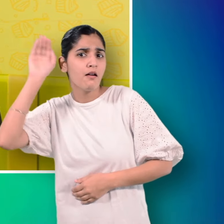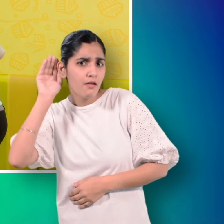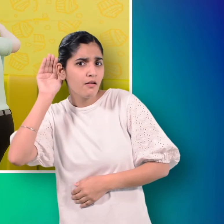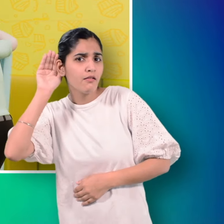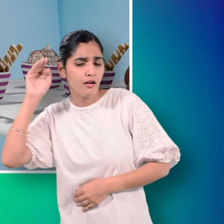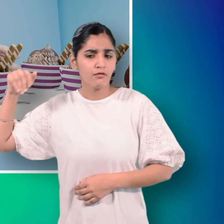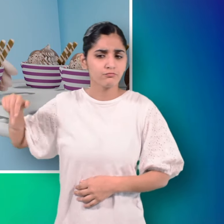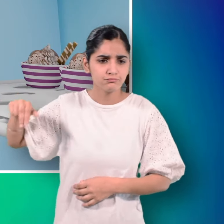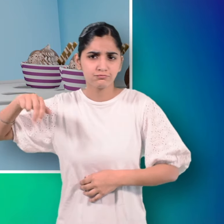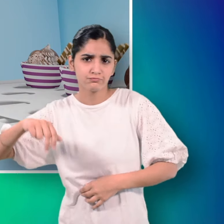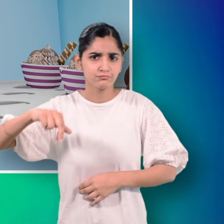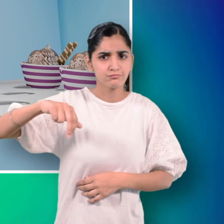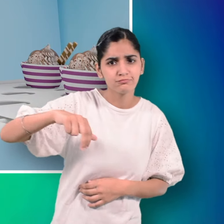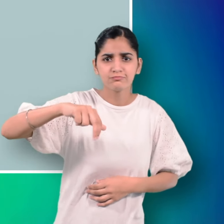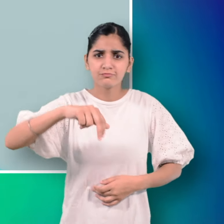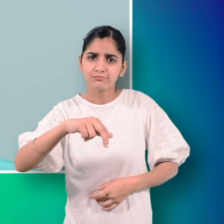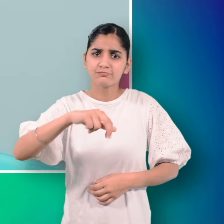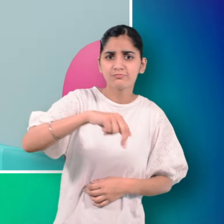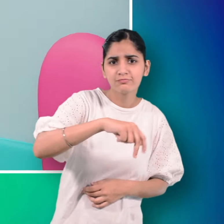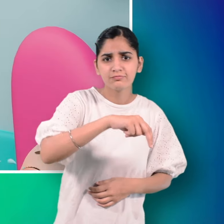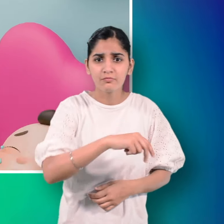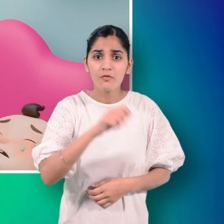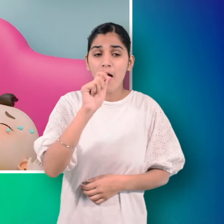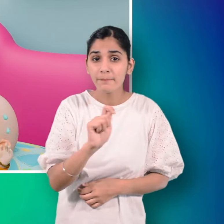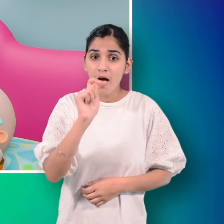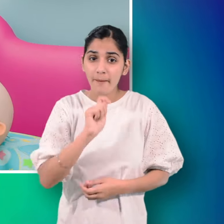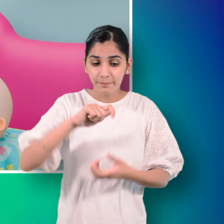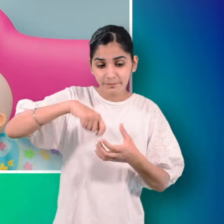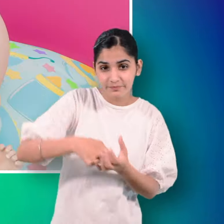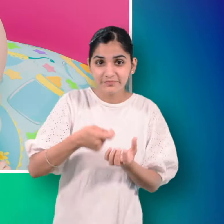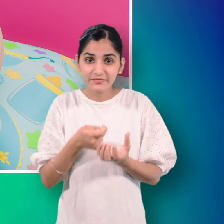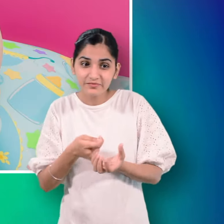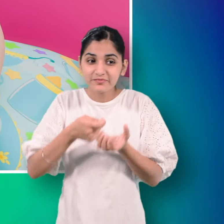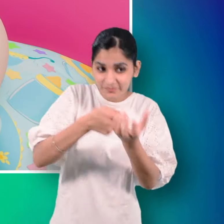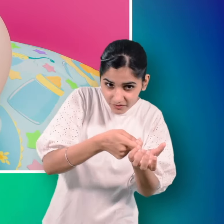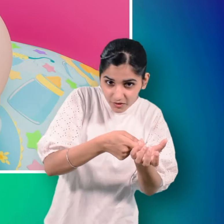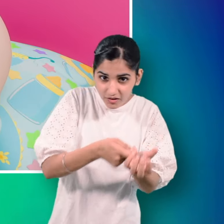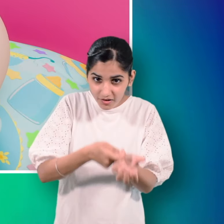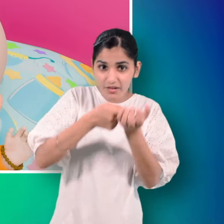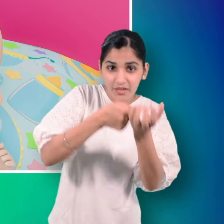रोना सुन के पापा आए साथ में वो